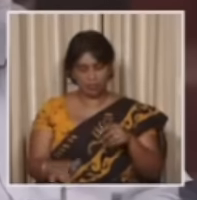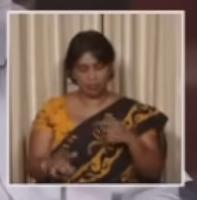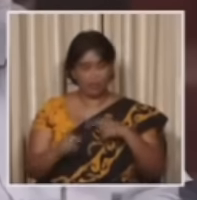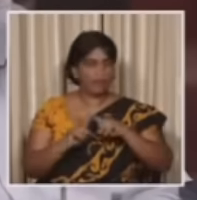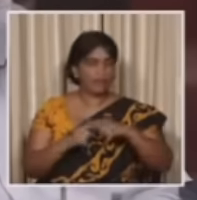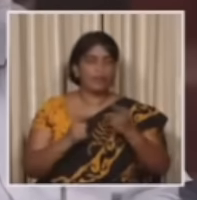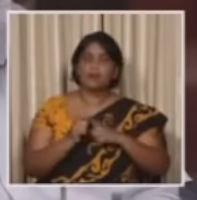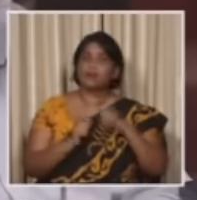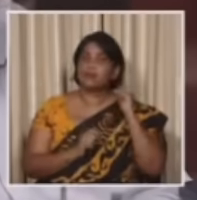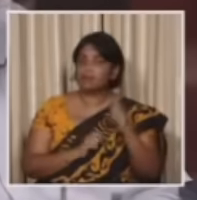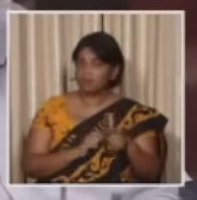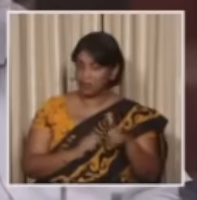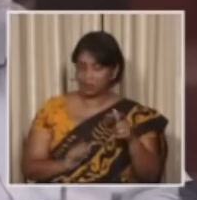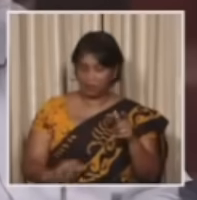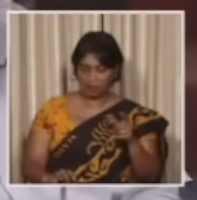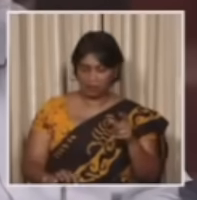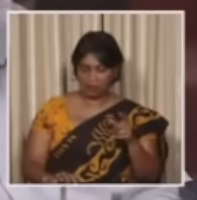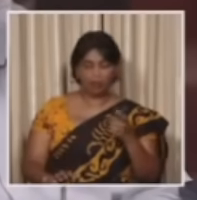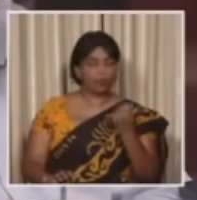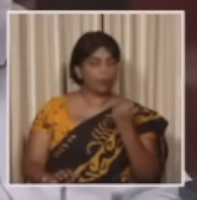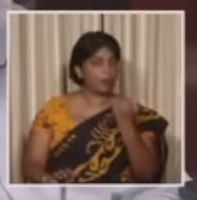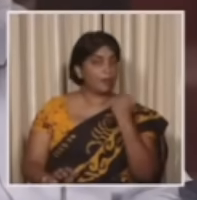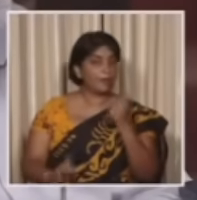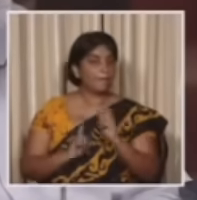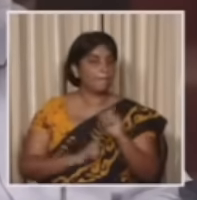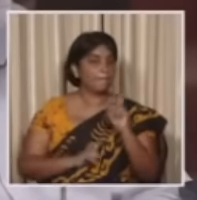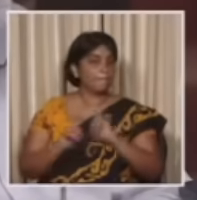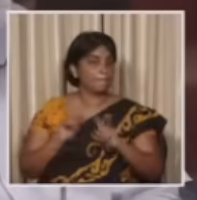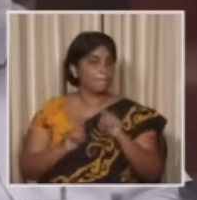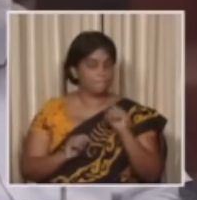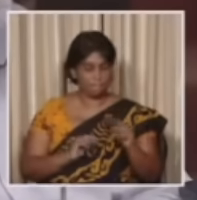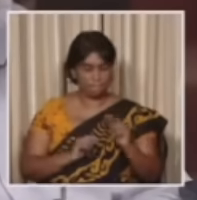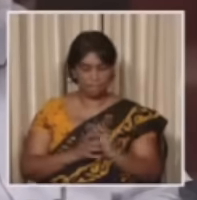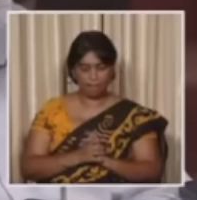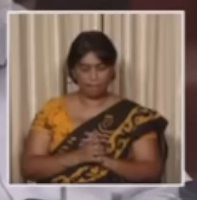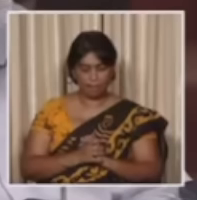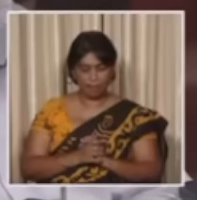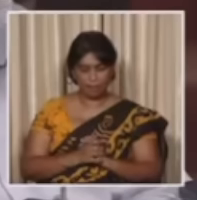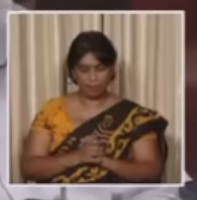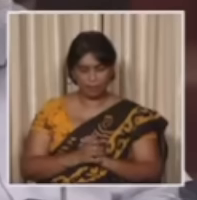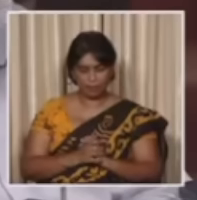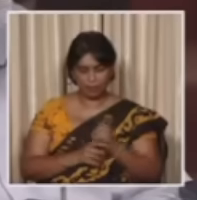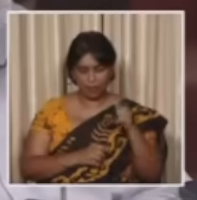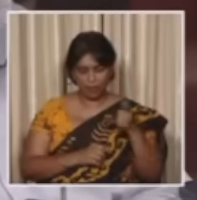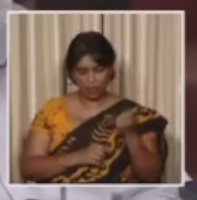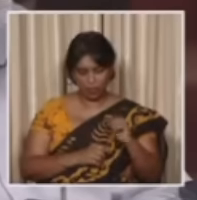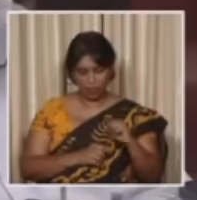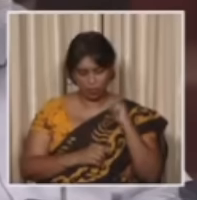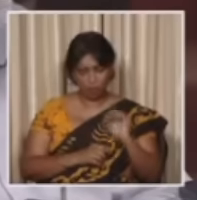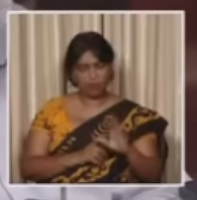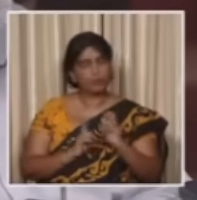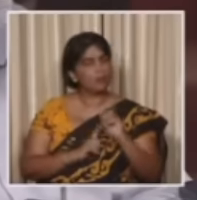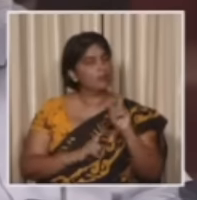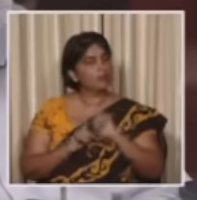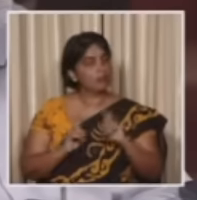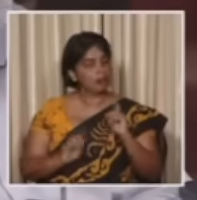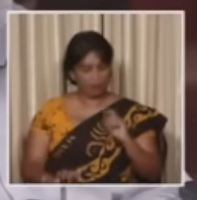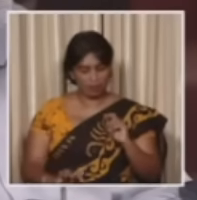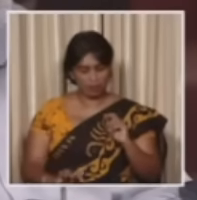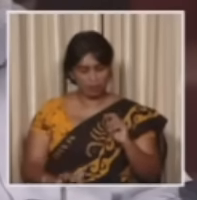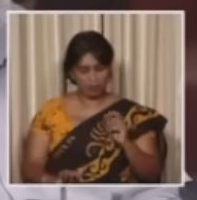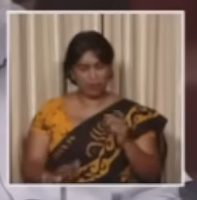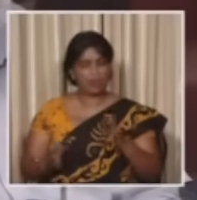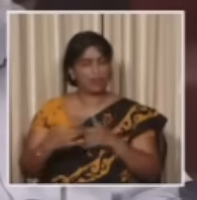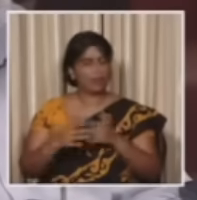ගෙවීමක්. ඒක මුදල් බලය දීලා පාර්ලිමේන්තුවට. ඒක මුදල් බලය දීලා පාර්ලිමේන්තුවට. කැබිනට්